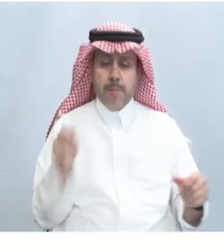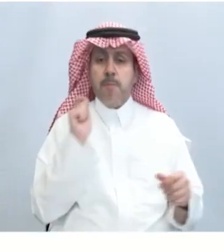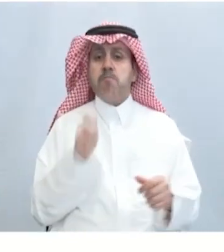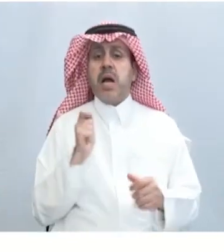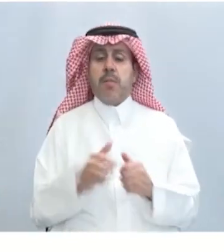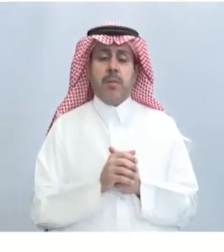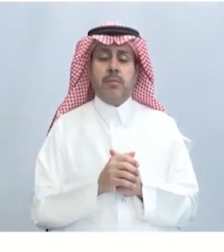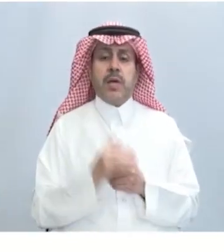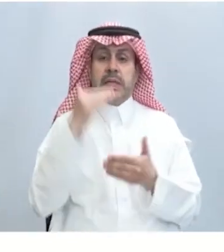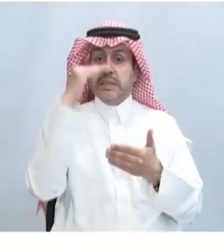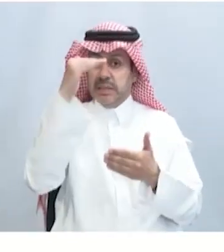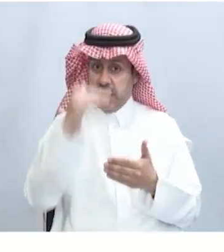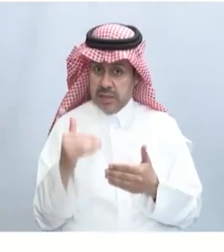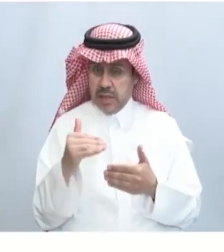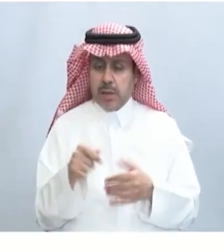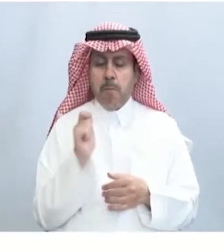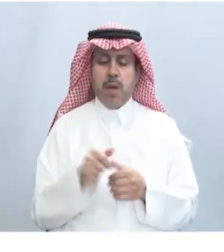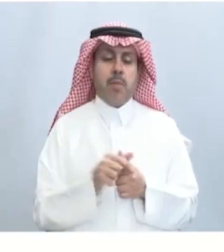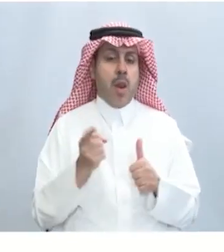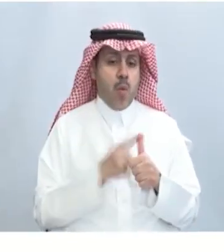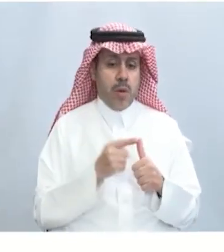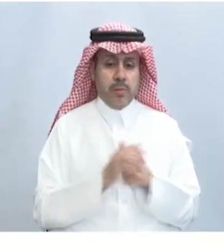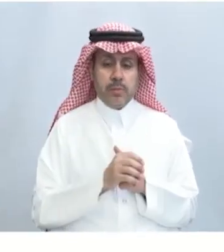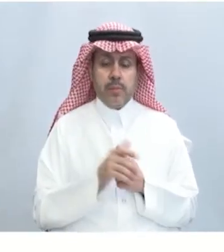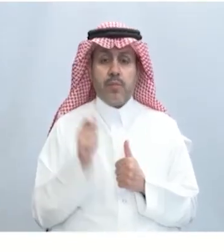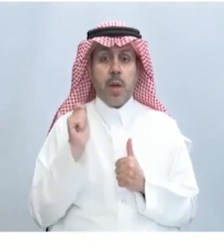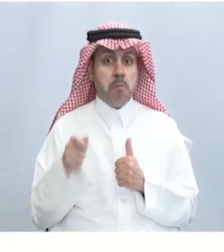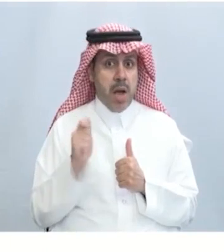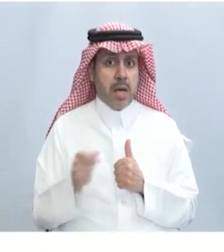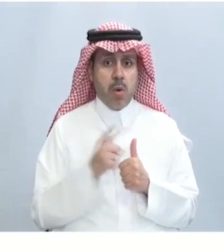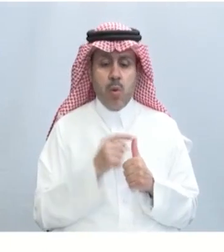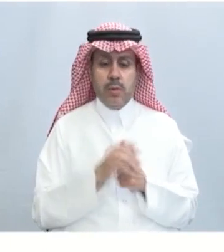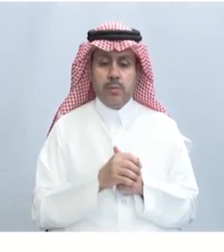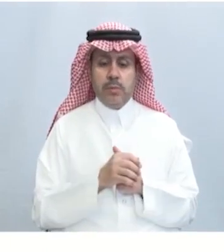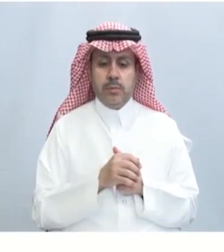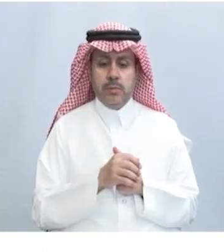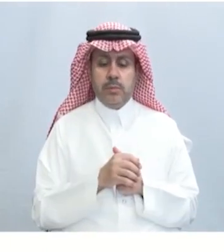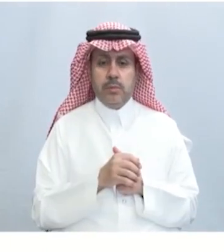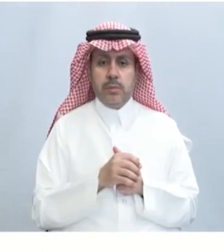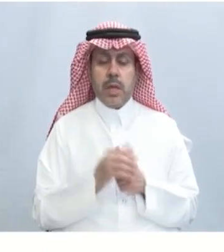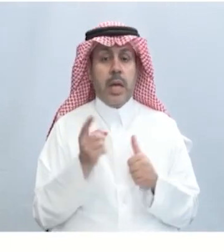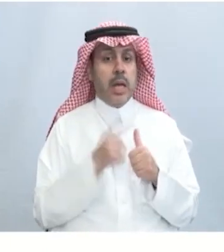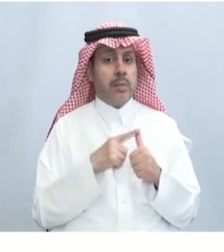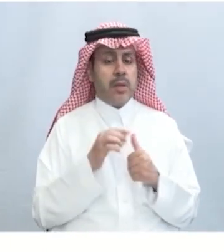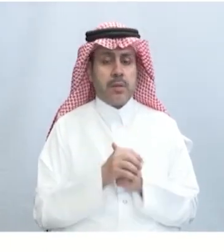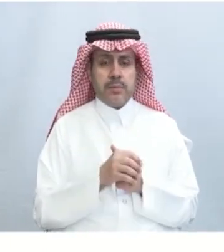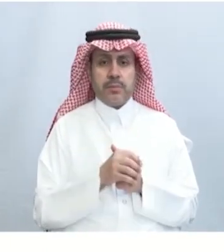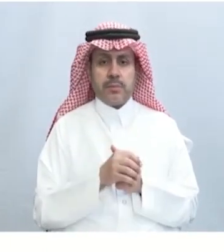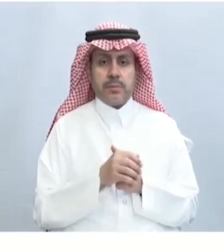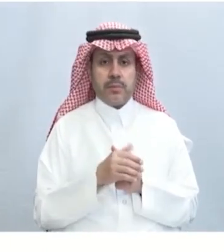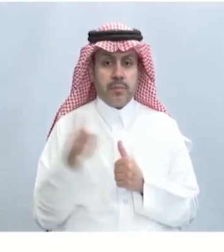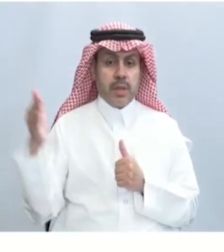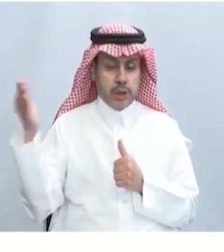في هناك درجات لهذه المحاكم الدرجه الاولى محاكم الدرجه الاولى اللي تسم الابتدائيه هي التي مرت